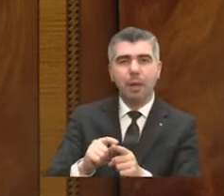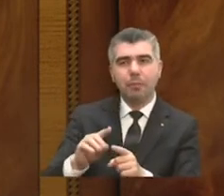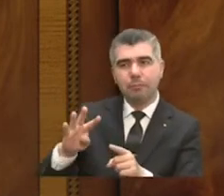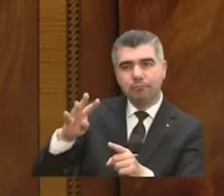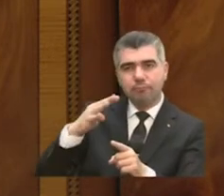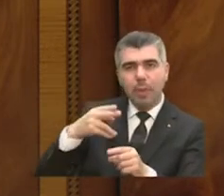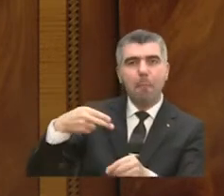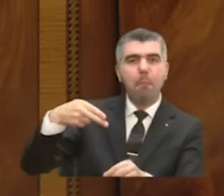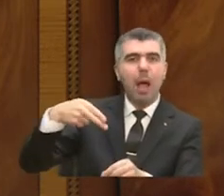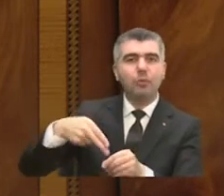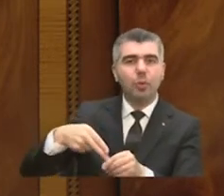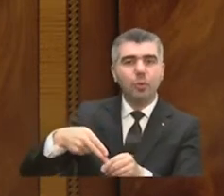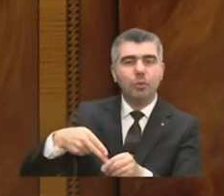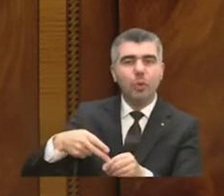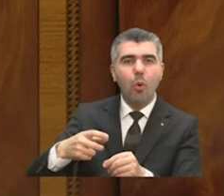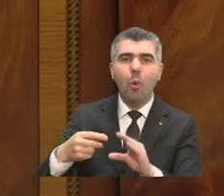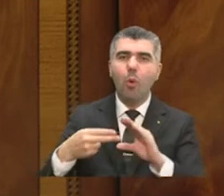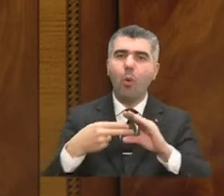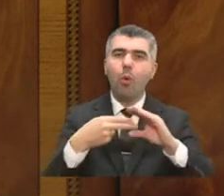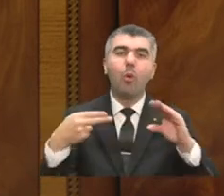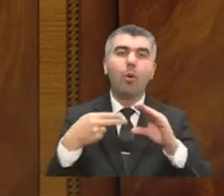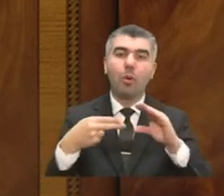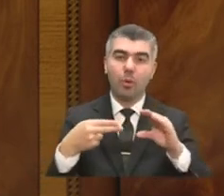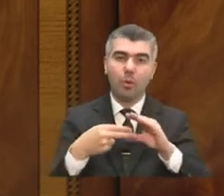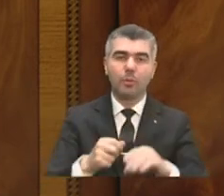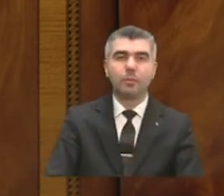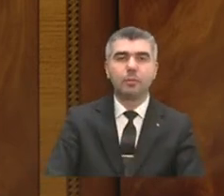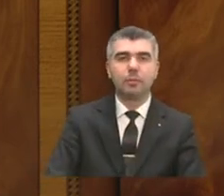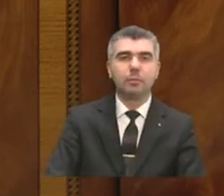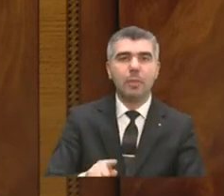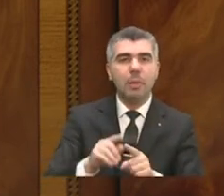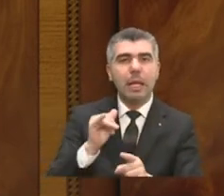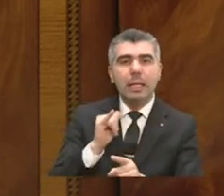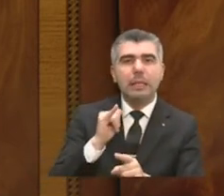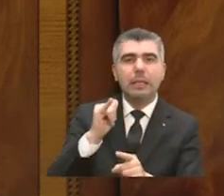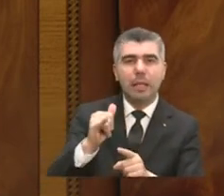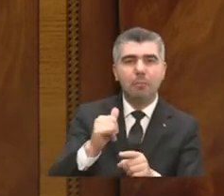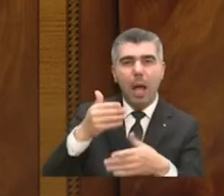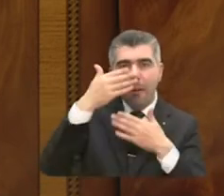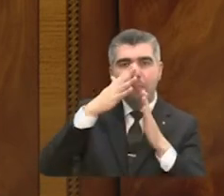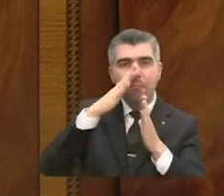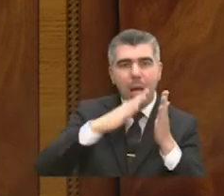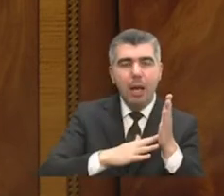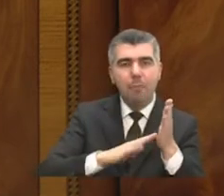refusé justement de s'aligner sur cette position